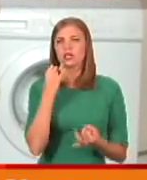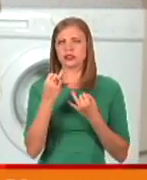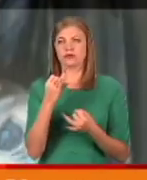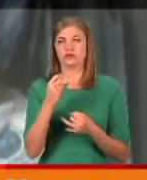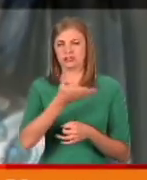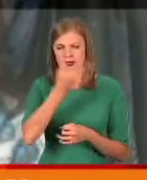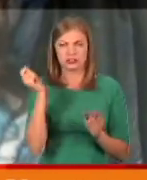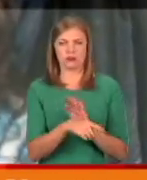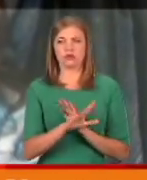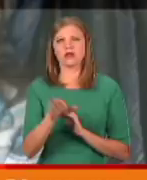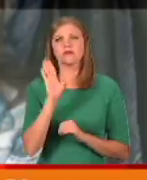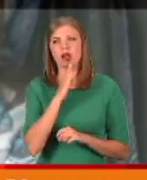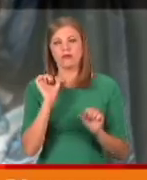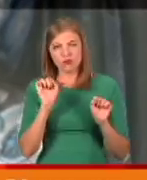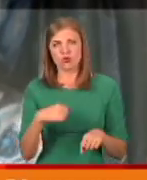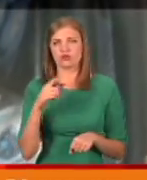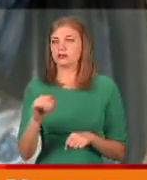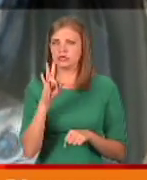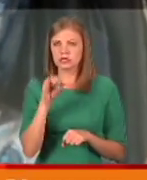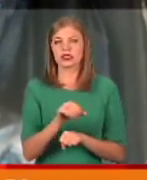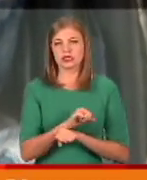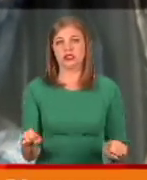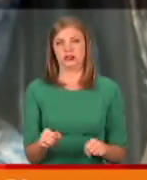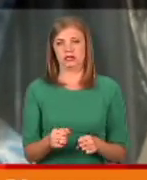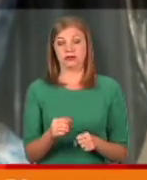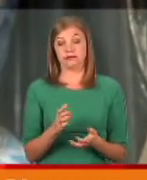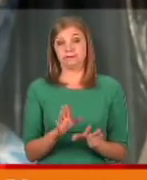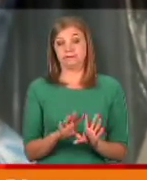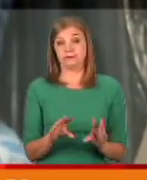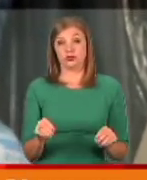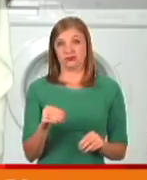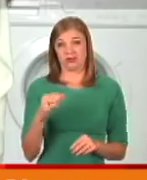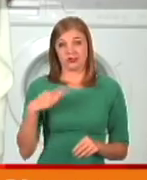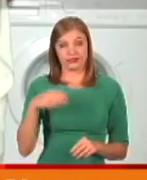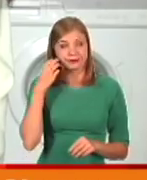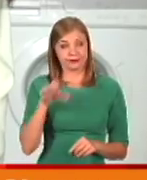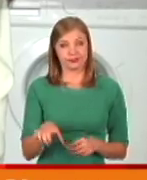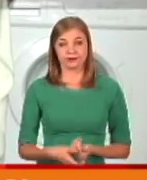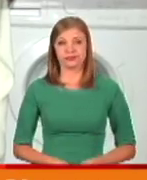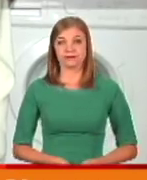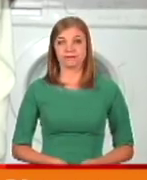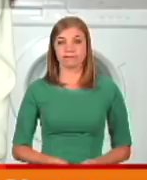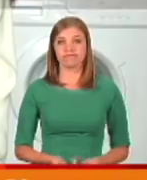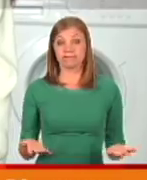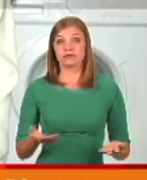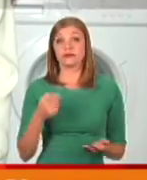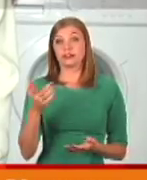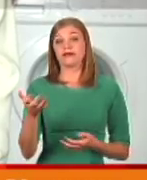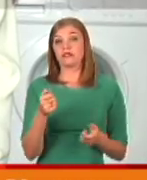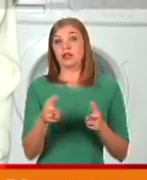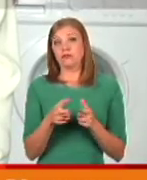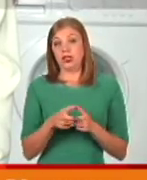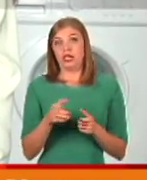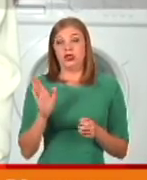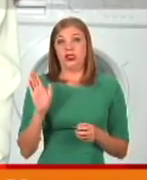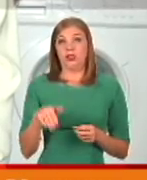все говорю. А у мам можна? Я говорю, ні, не можна. І все. А він що, мене слухається, що ли? Він взяв білети, там потім